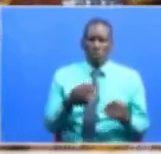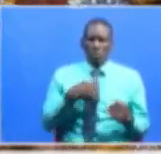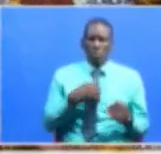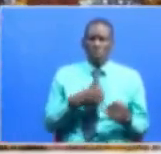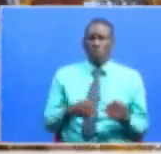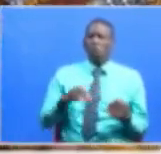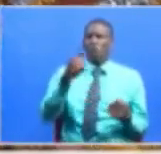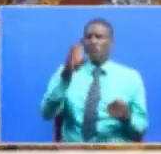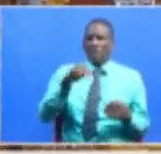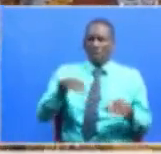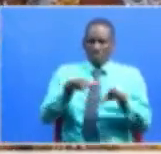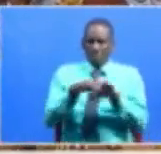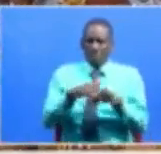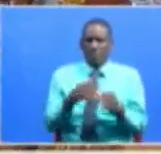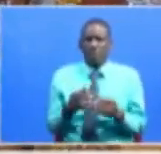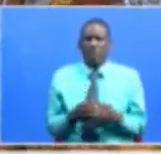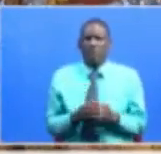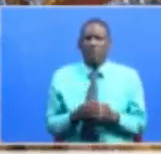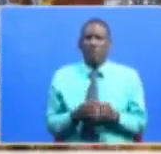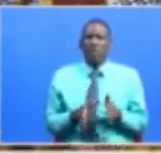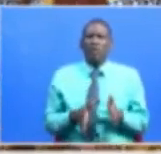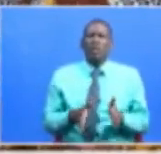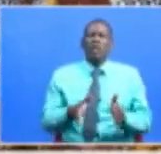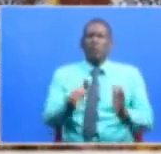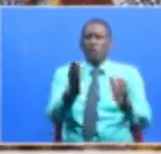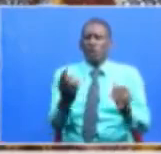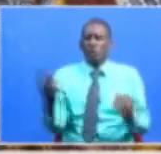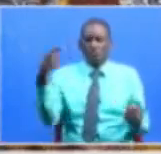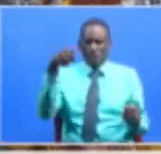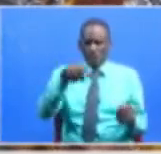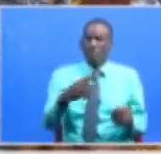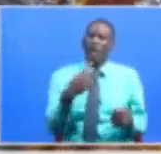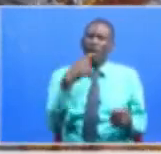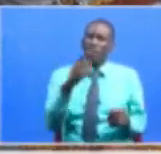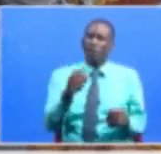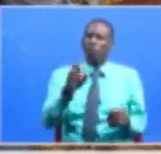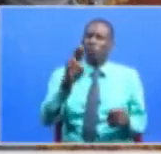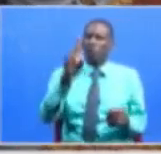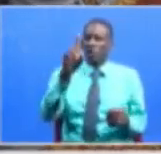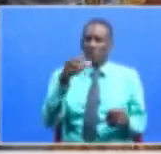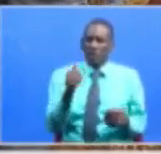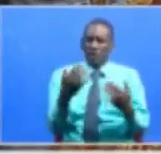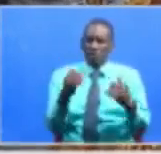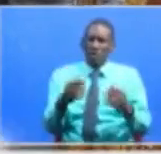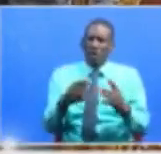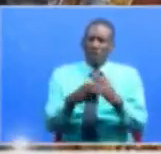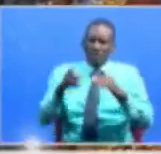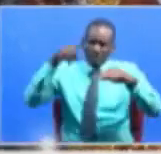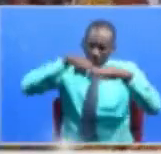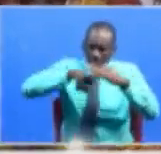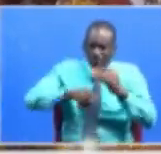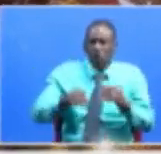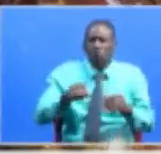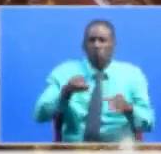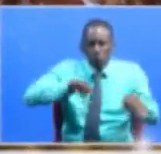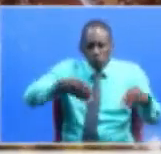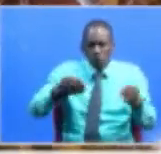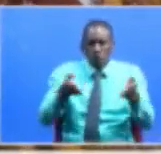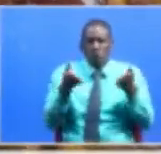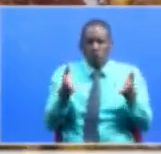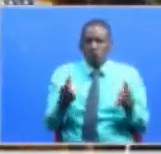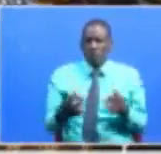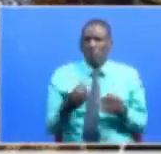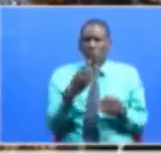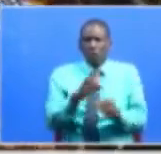damu. Bila nilikuwa nakuja, nikaambia UDA inaanza kuingia Busia. Leo